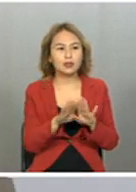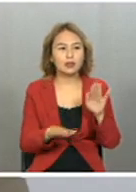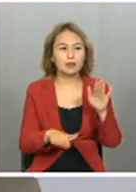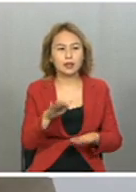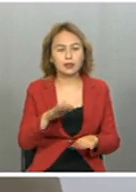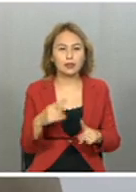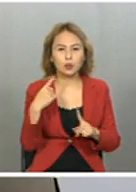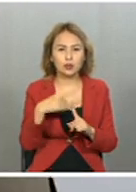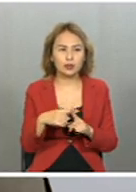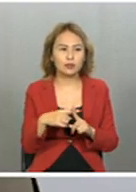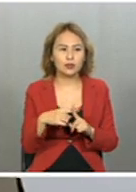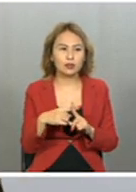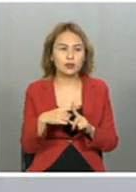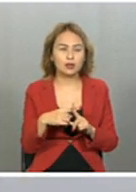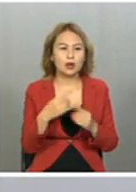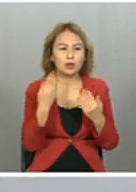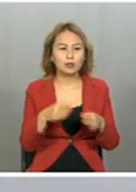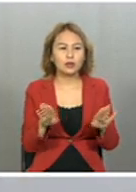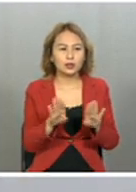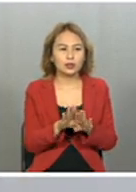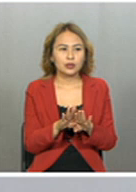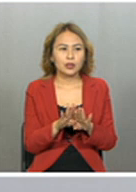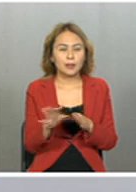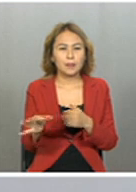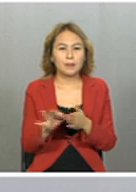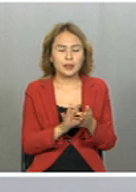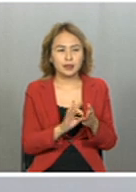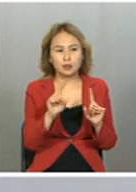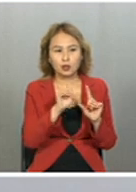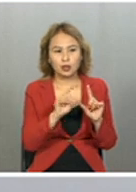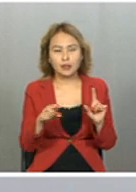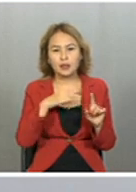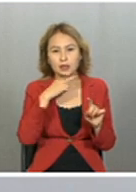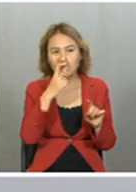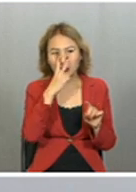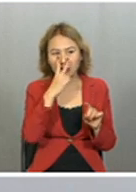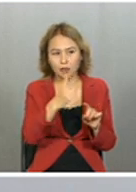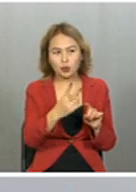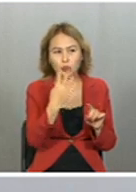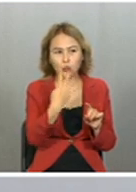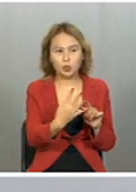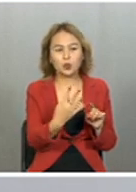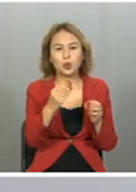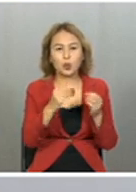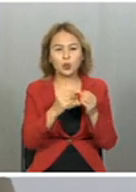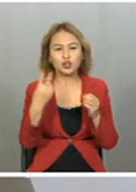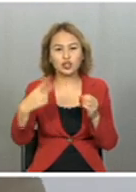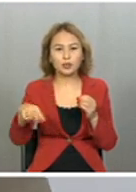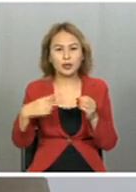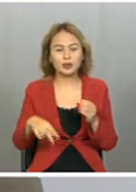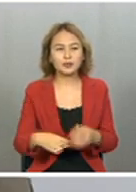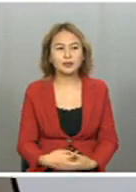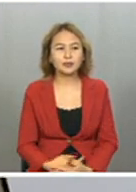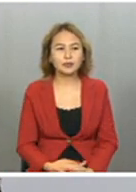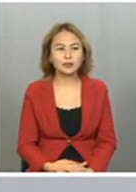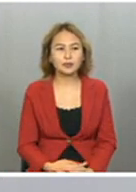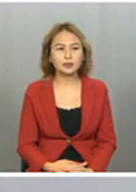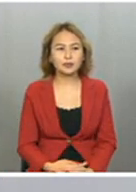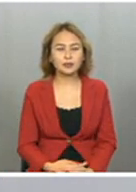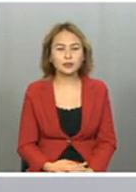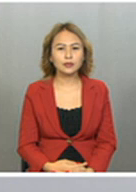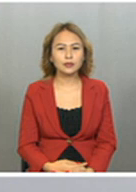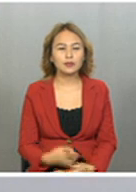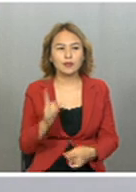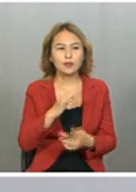қосамыз. Бұл жерде балалар, бірден бөліміне назар аударсақ, 4, 10 және 20. Ортақ бөлім табу